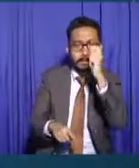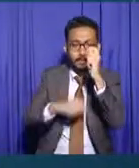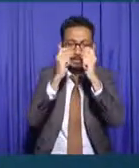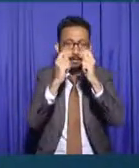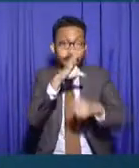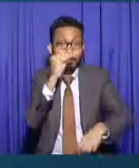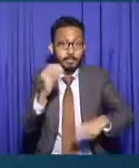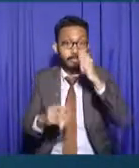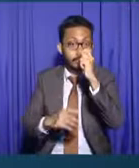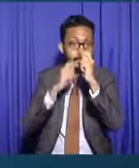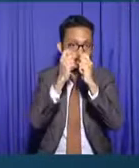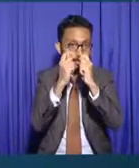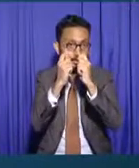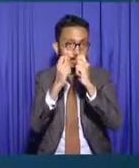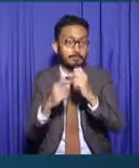seperti